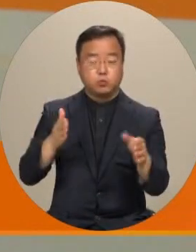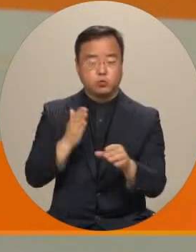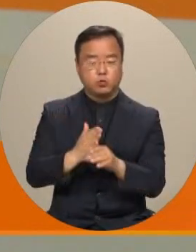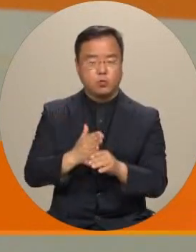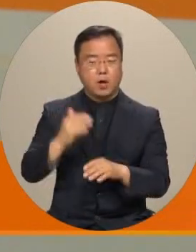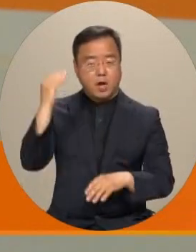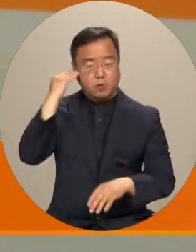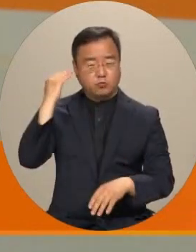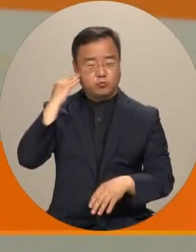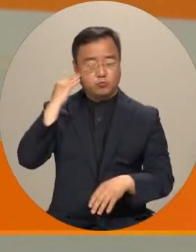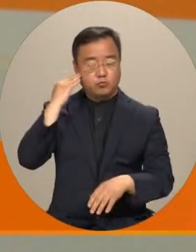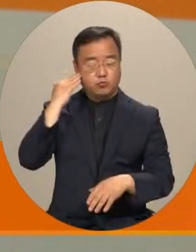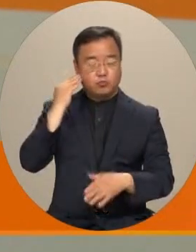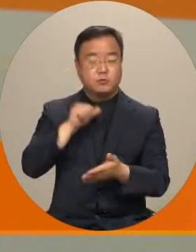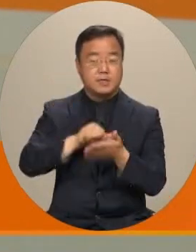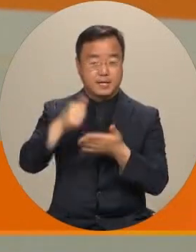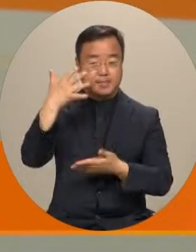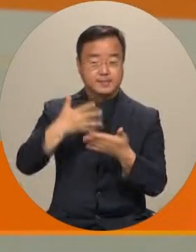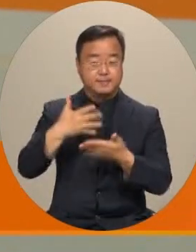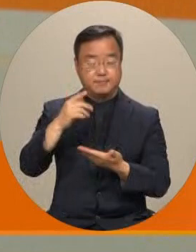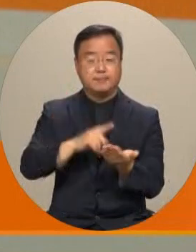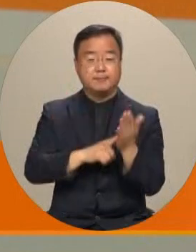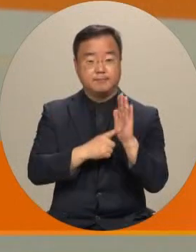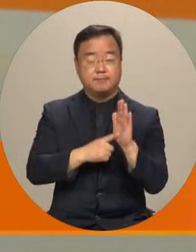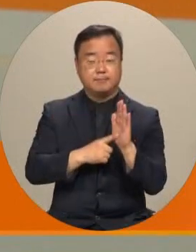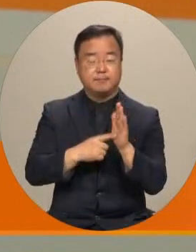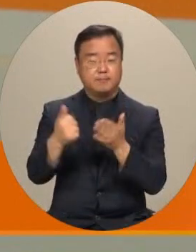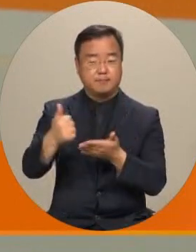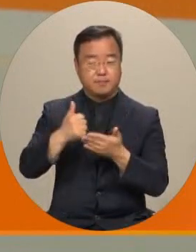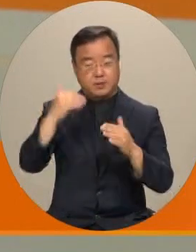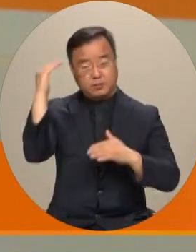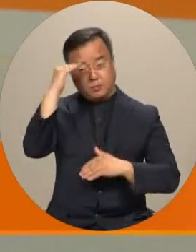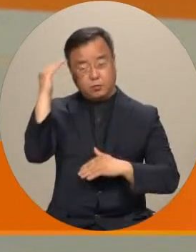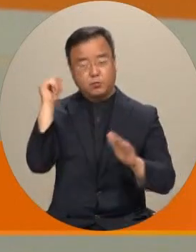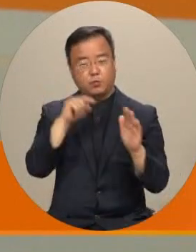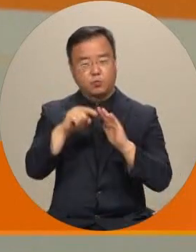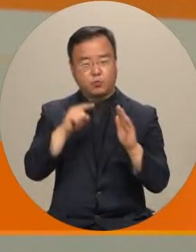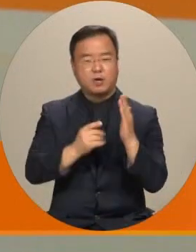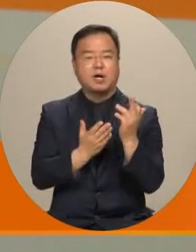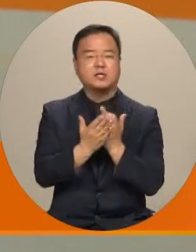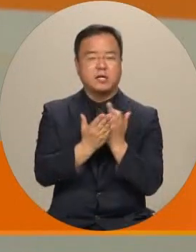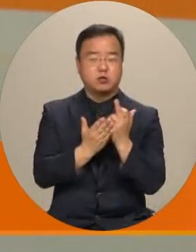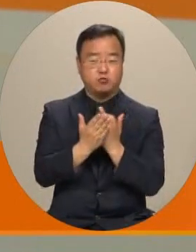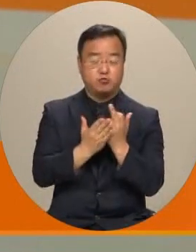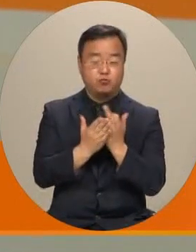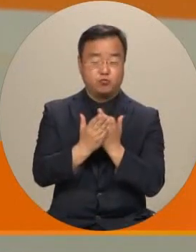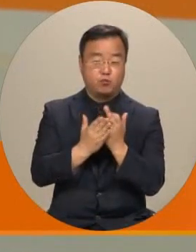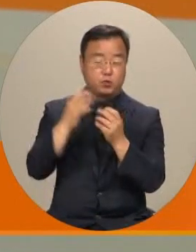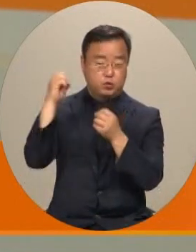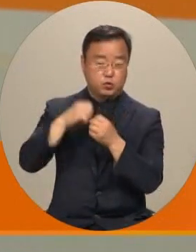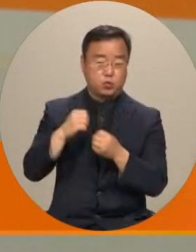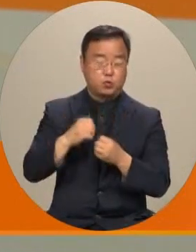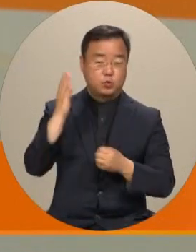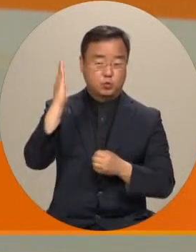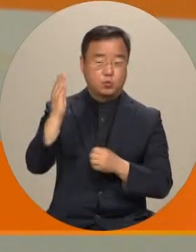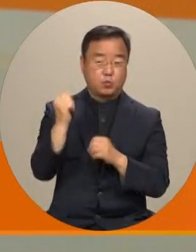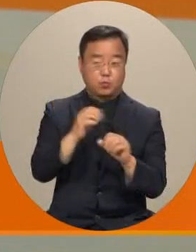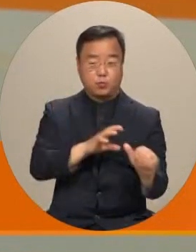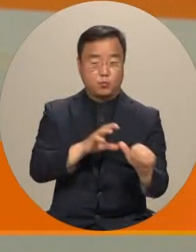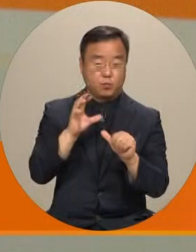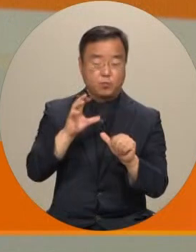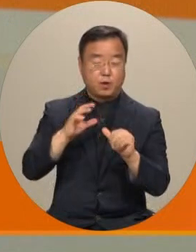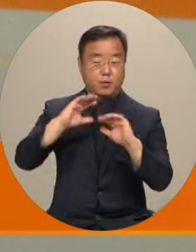애니메이션이 등장에 관객들의 발길을 모으고 있습니다이 제주도의 신화를 바탕으로 한 참신한 소재가 호평받고